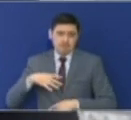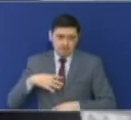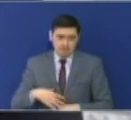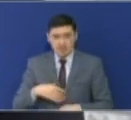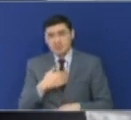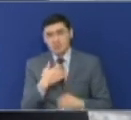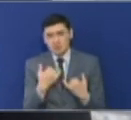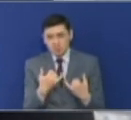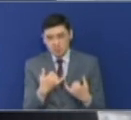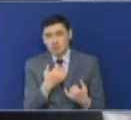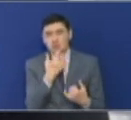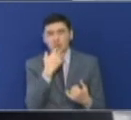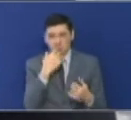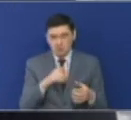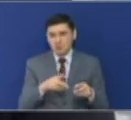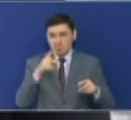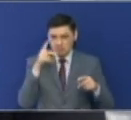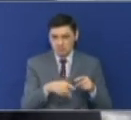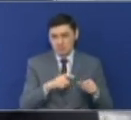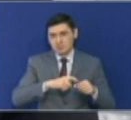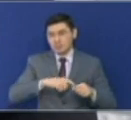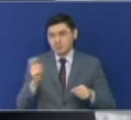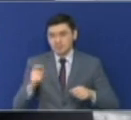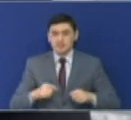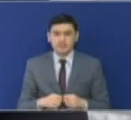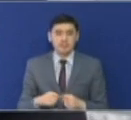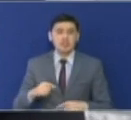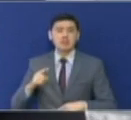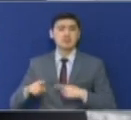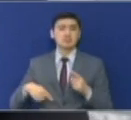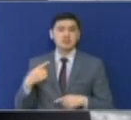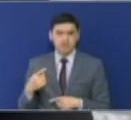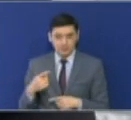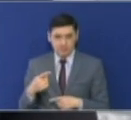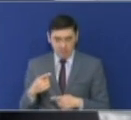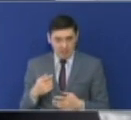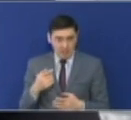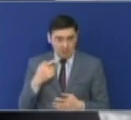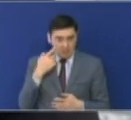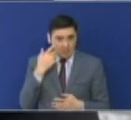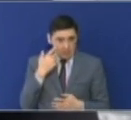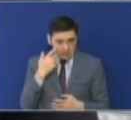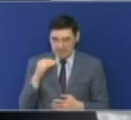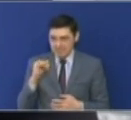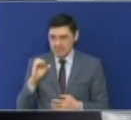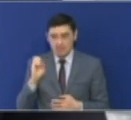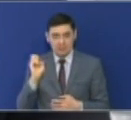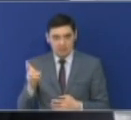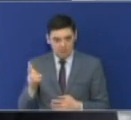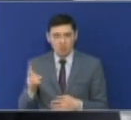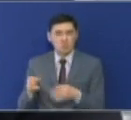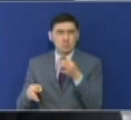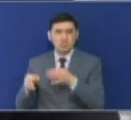были сегодня отключить от подачи тепловой энергии. Следующим этапом будет уже подача иска в